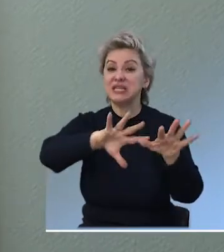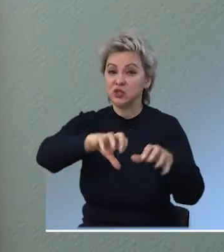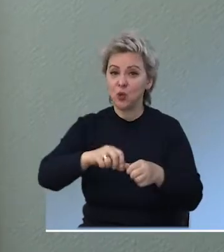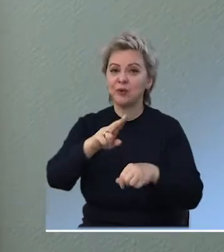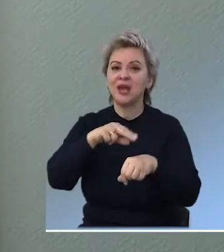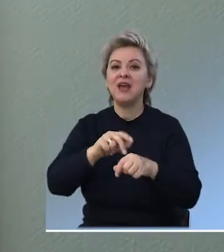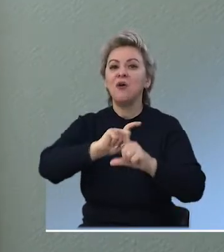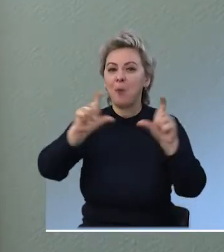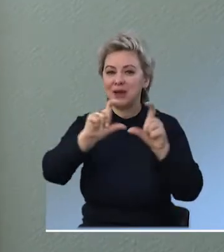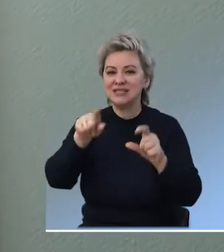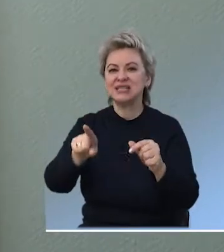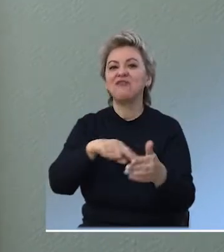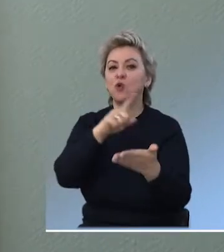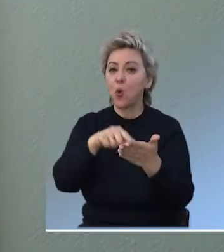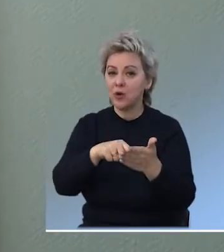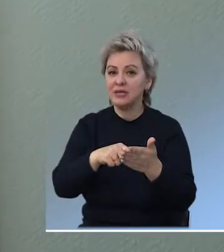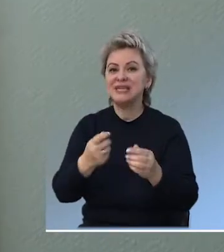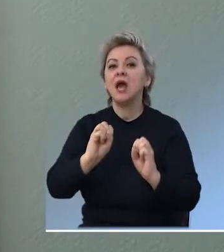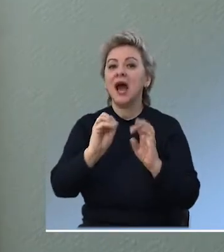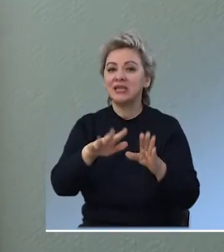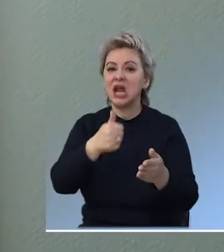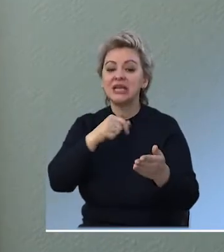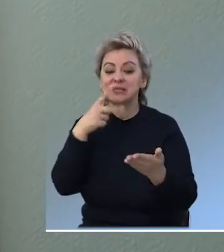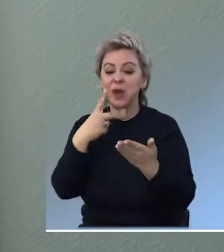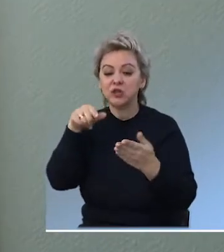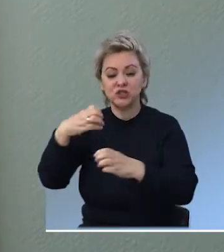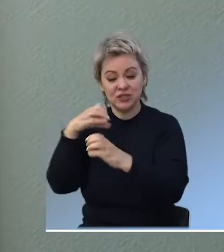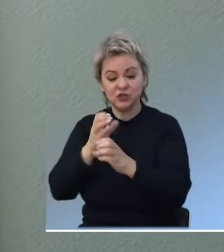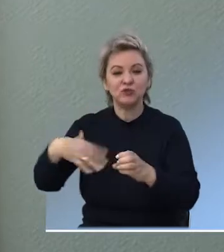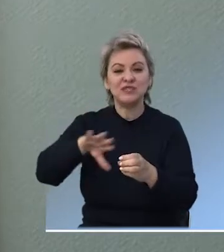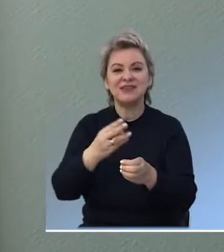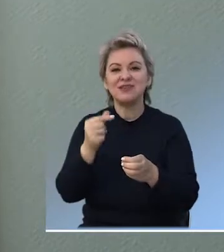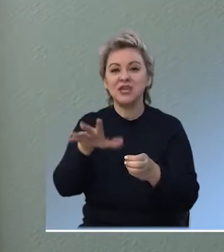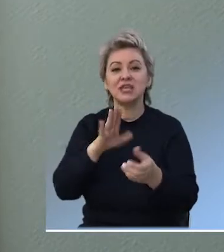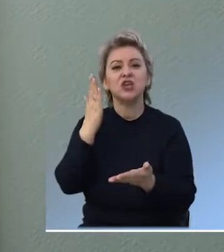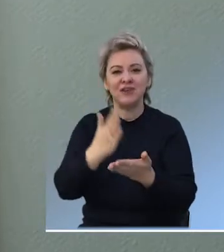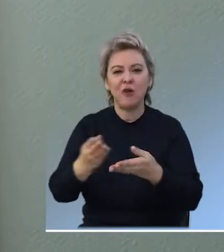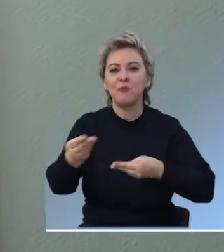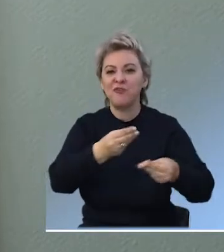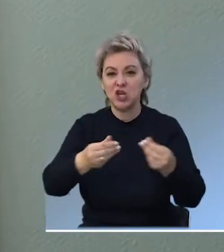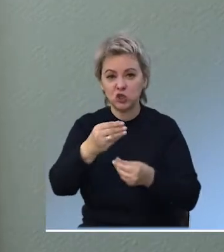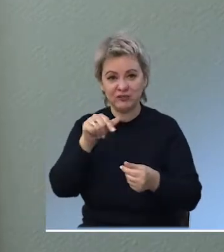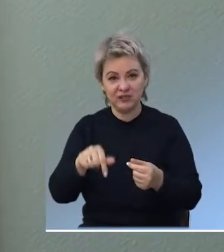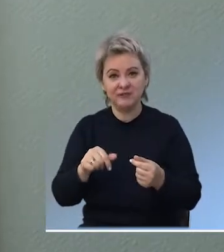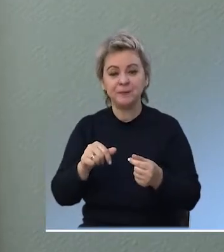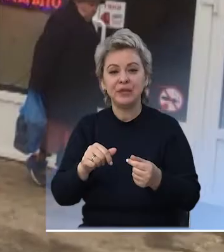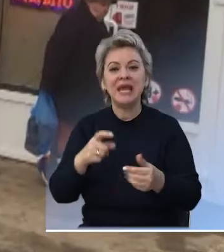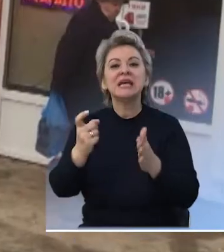изъяты полицейскими в торговых заведениях города. Проведенная экспертиза установила, что все изъятые денежные знаки являются